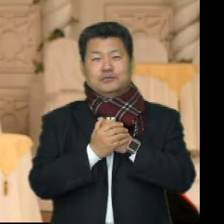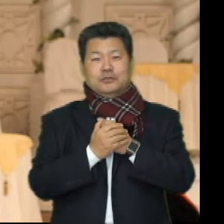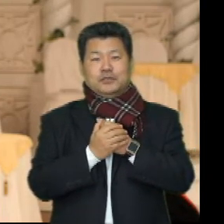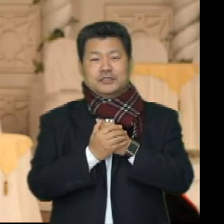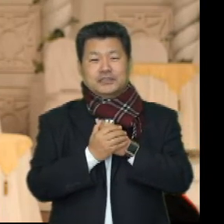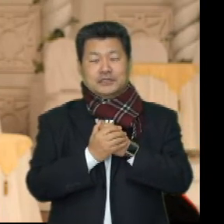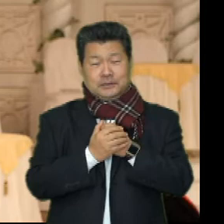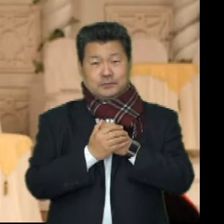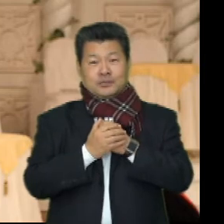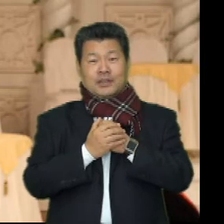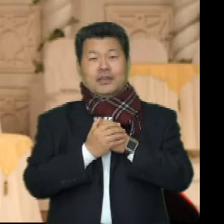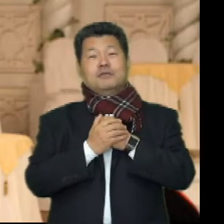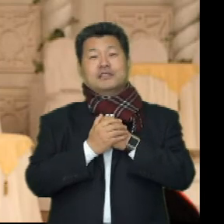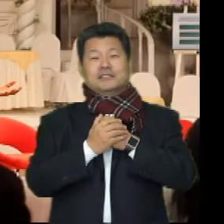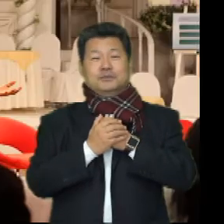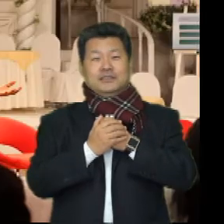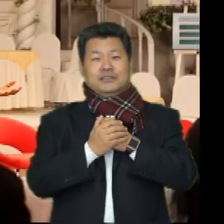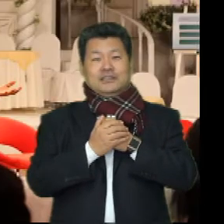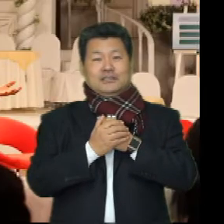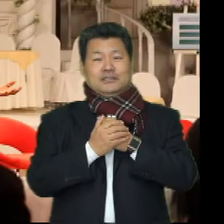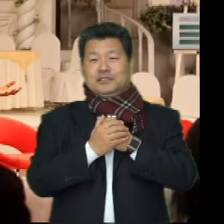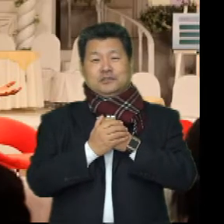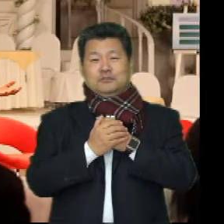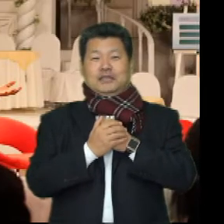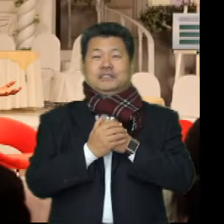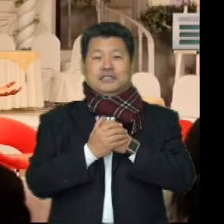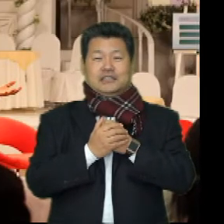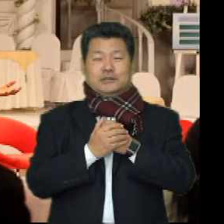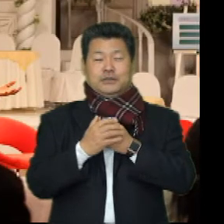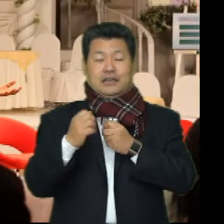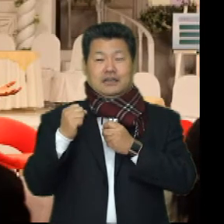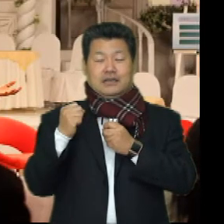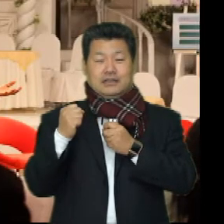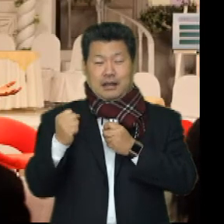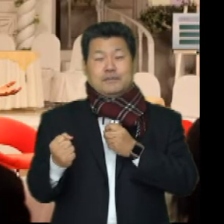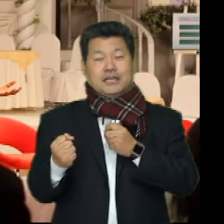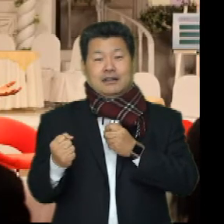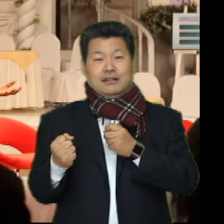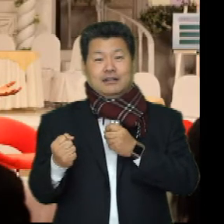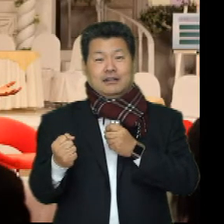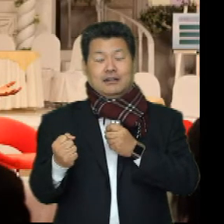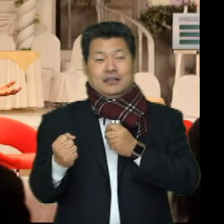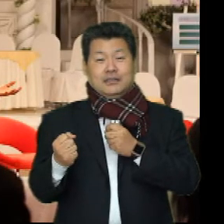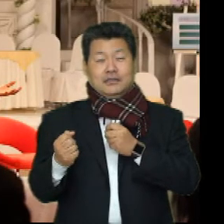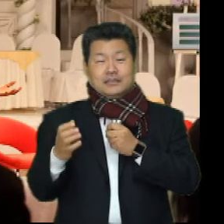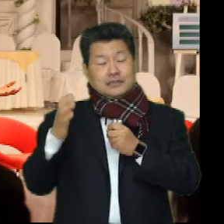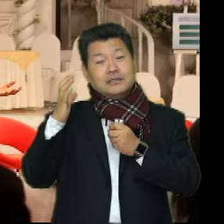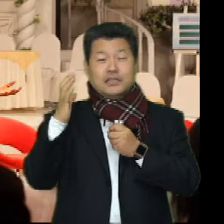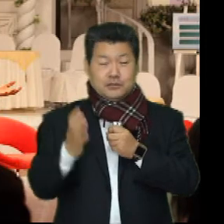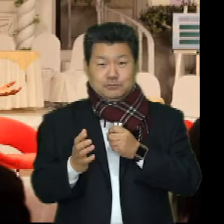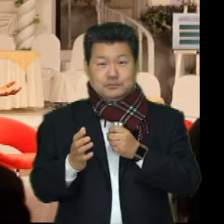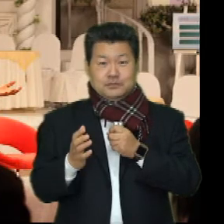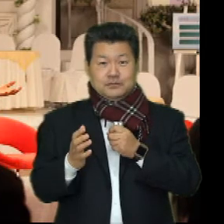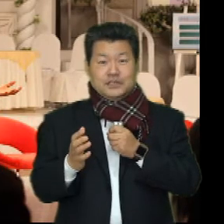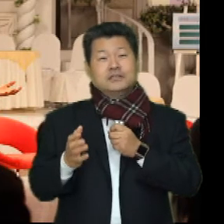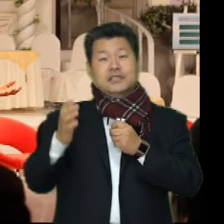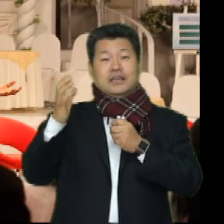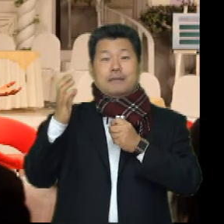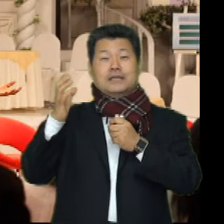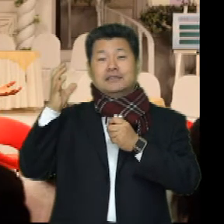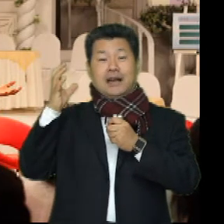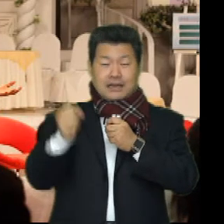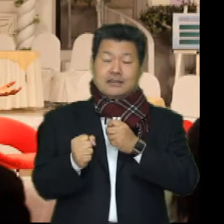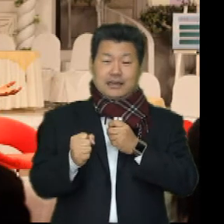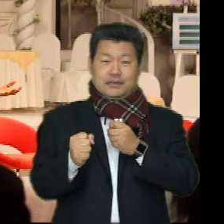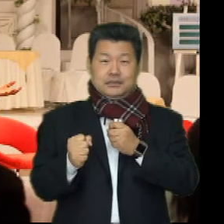비싸가지고 자주 못 먹어서 그렇지 깨먹자 그러면 저는 망설이지 않습니다. 갑니다. 이제 그것처럼 저는